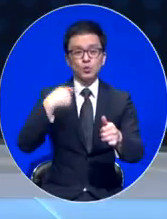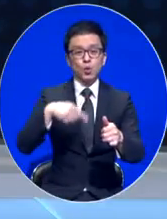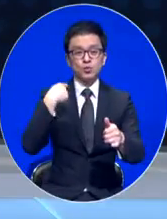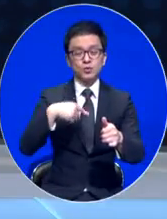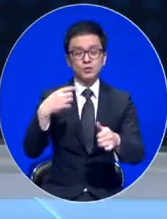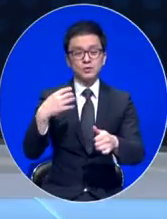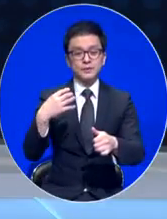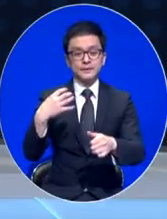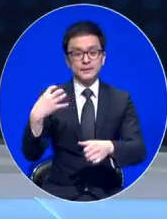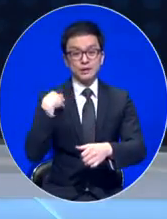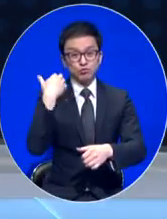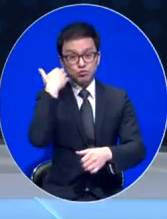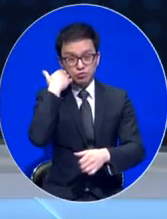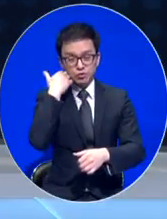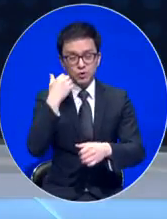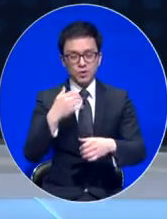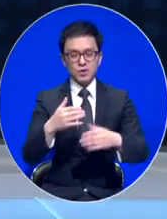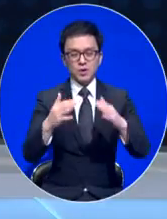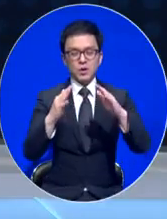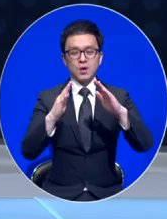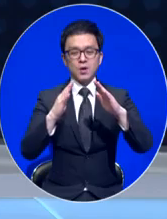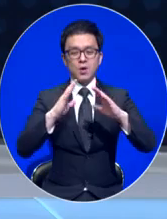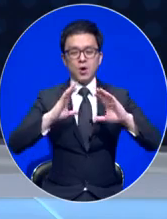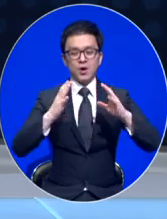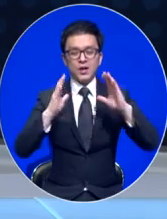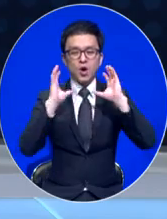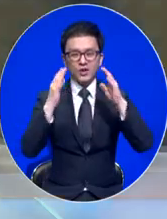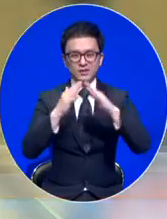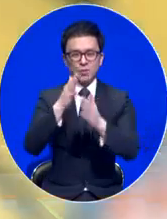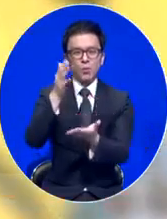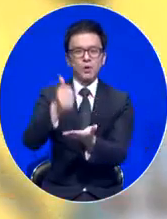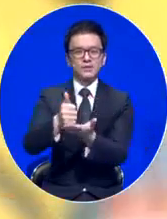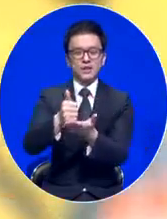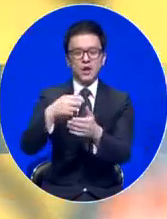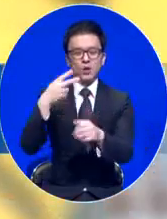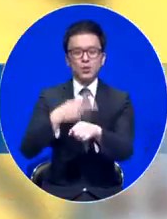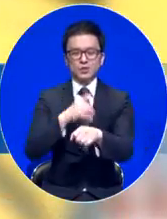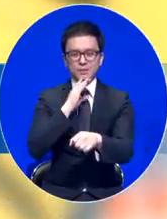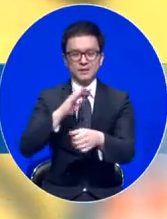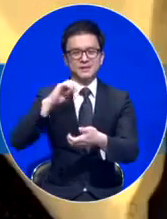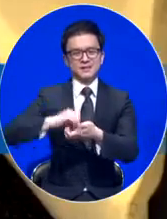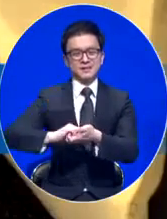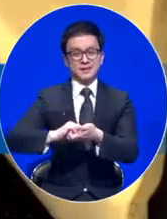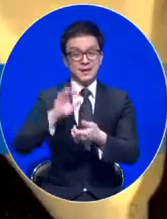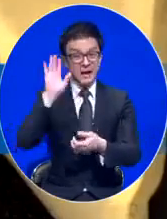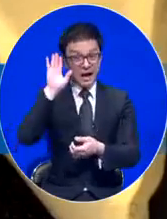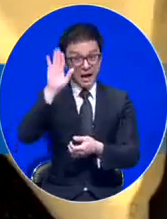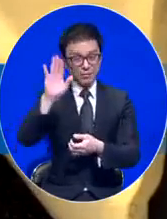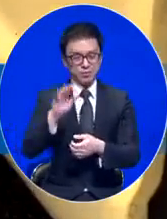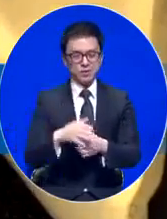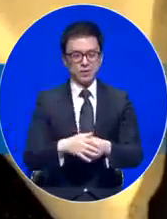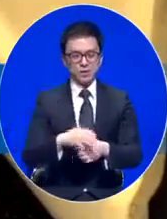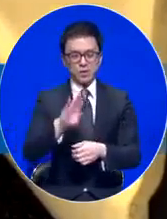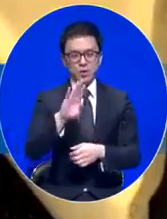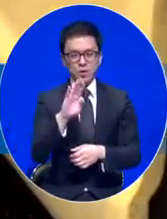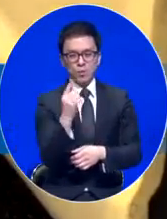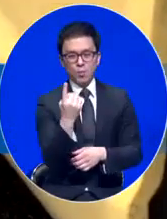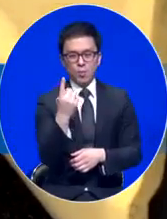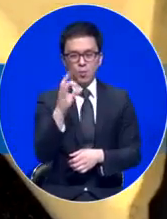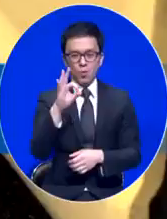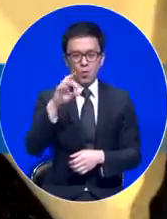차량 운전자만 의무적으로 받게 돼 있었는데요. 네. 하지만 이번 개선안에 따르면 차량에 같이 탄 보육교사도